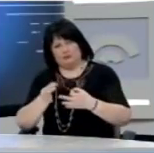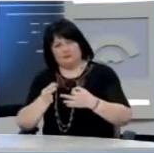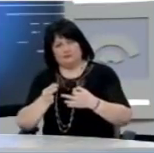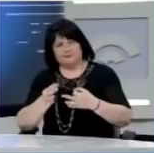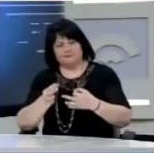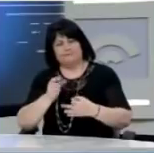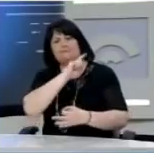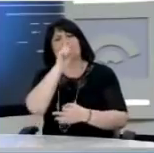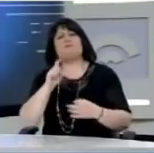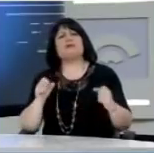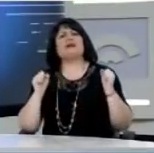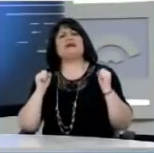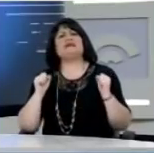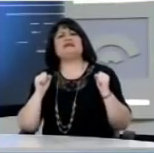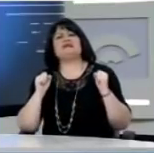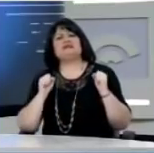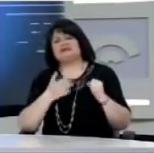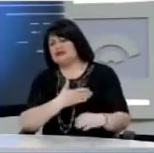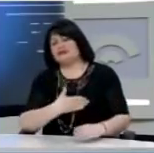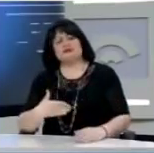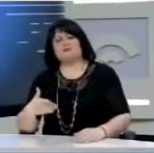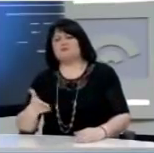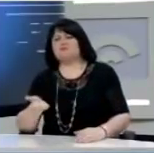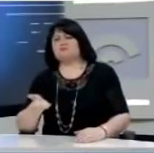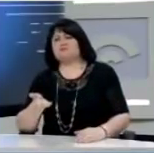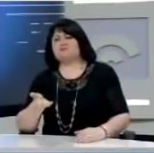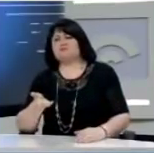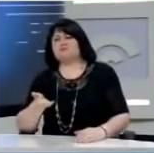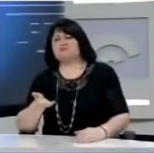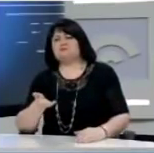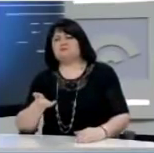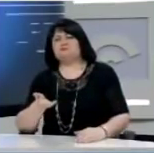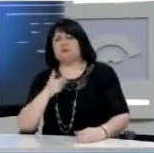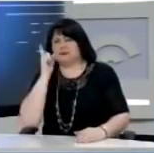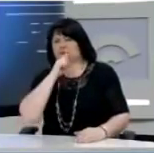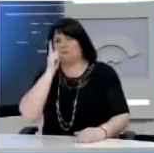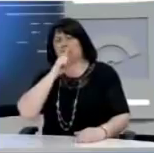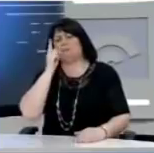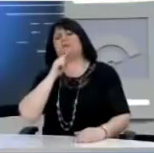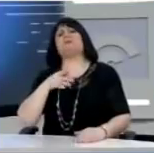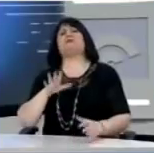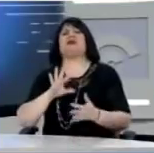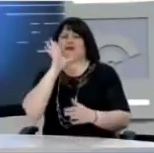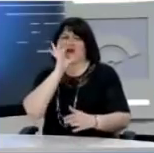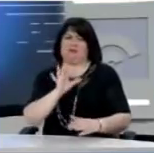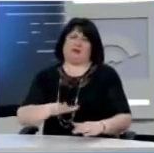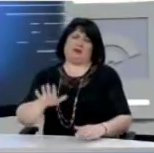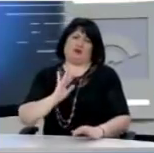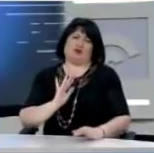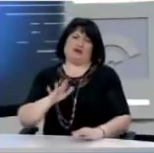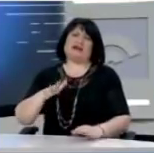Ζείτε εδώ και πάρα πολύ καιρό σε μία ψευδέστηση. Ίσως να